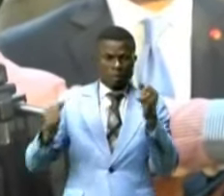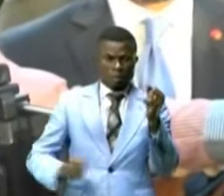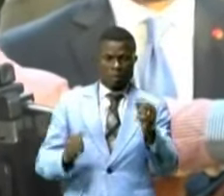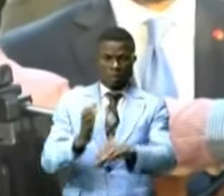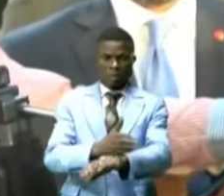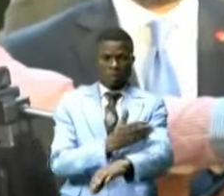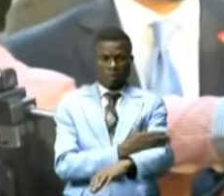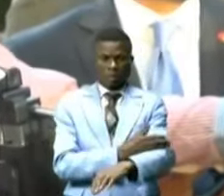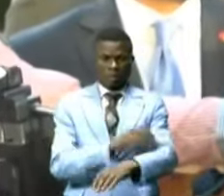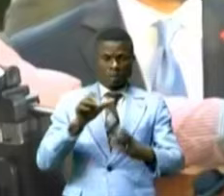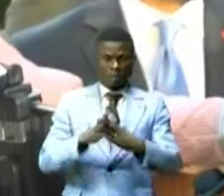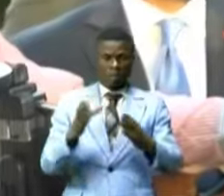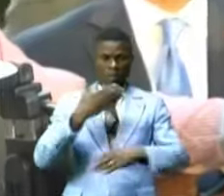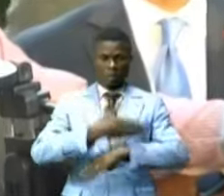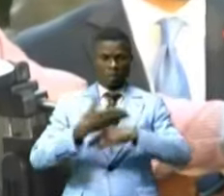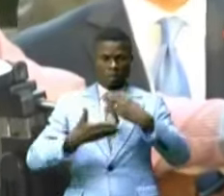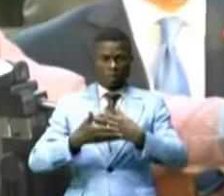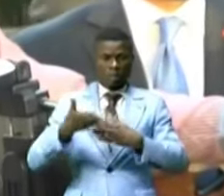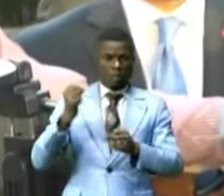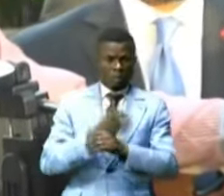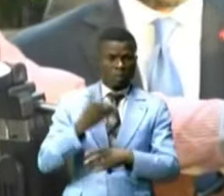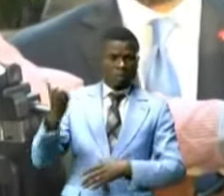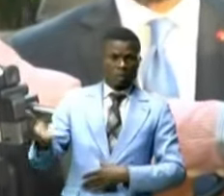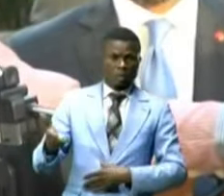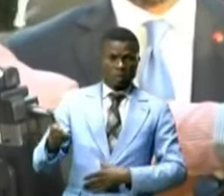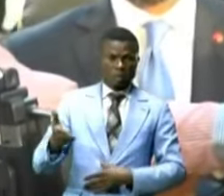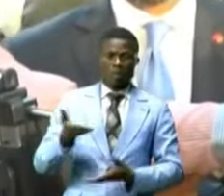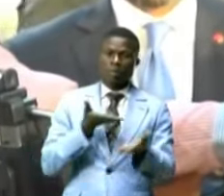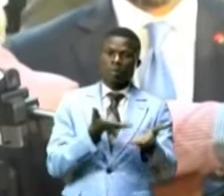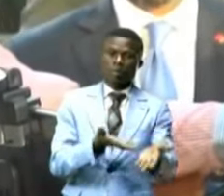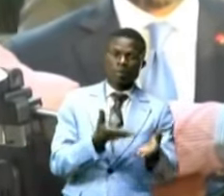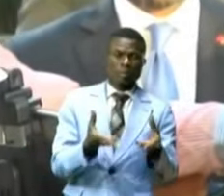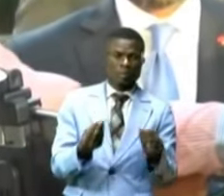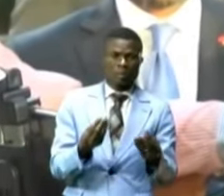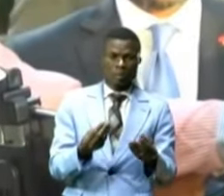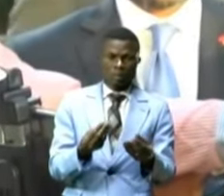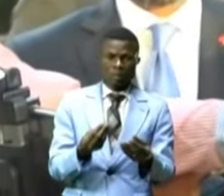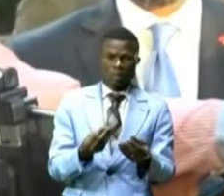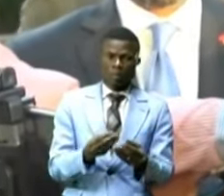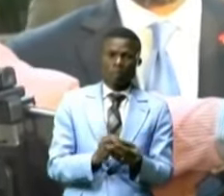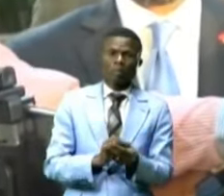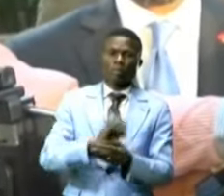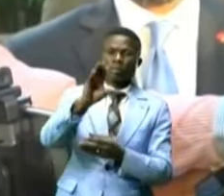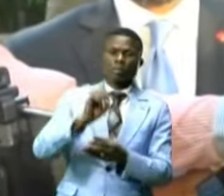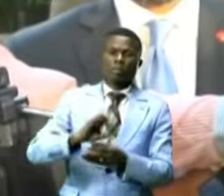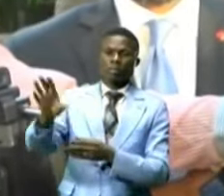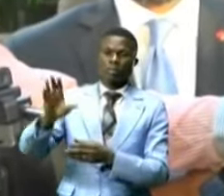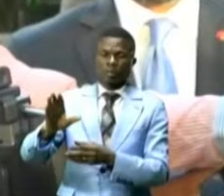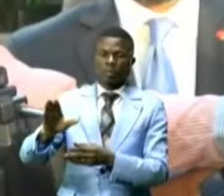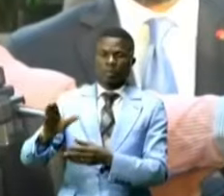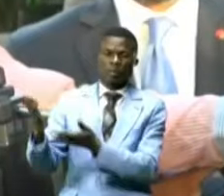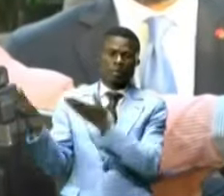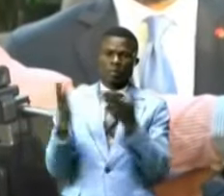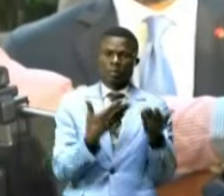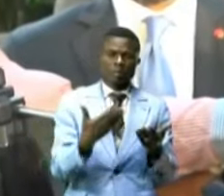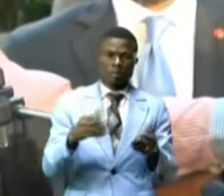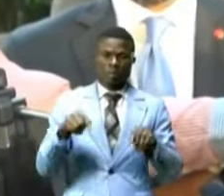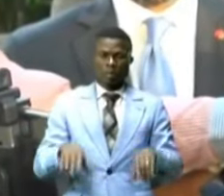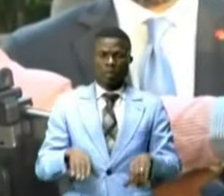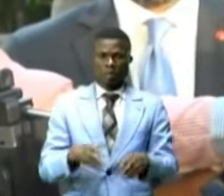avec les infrastructures déjà construites qui facilitent l'écoulement des marchandises vers la République démocratique du Congo,